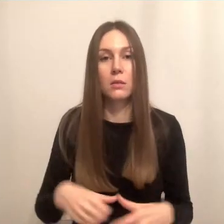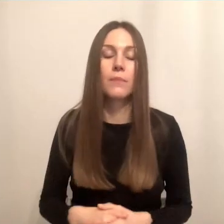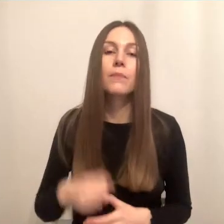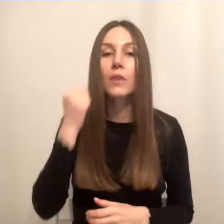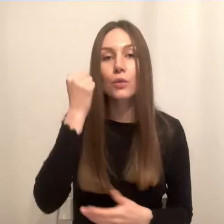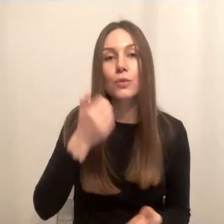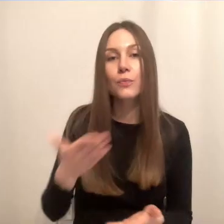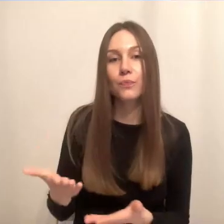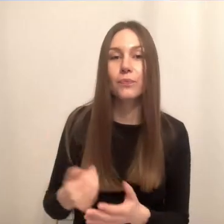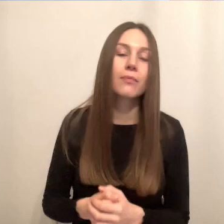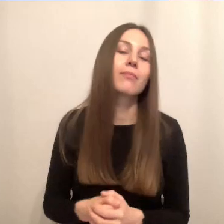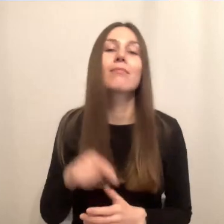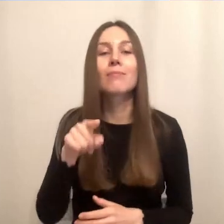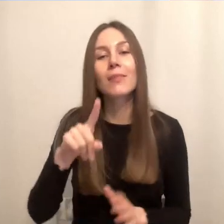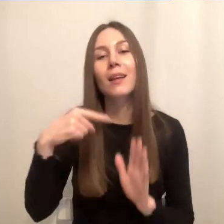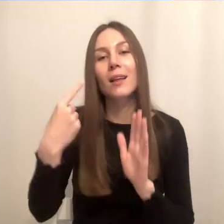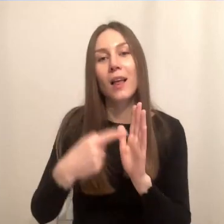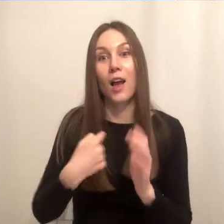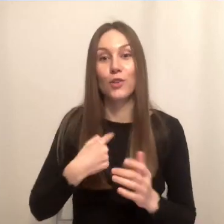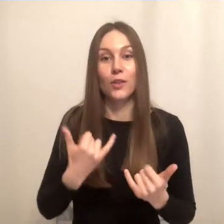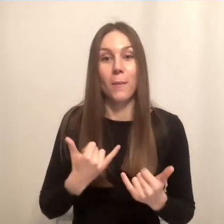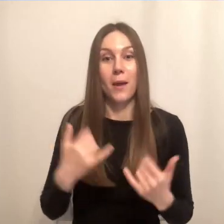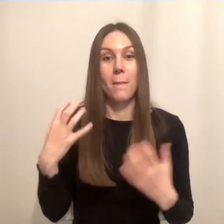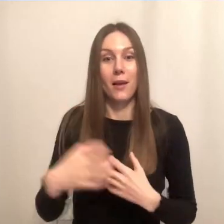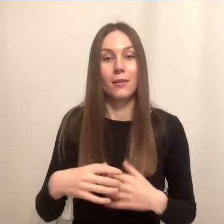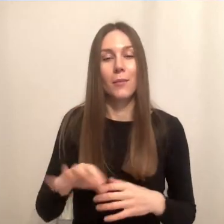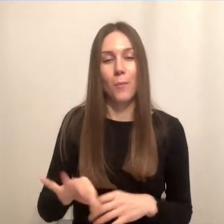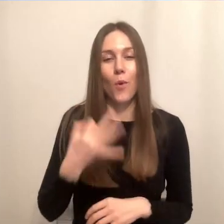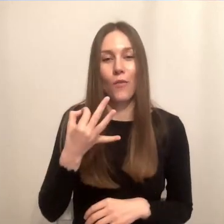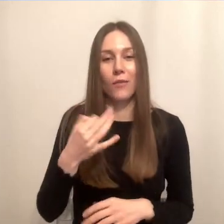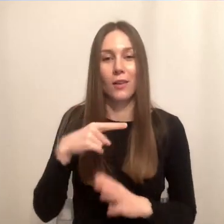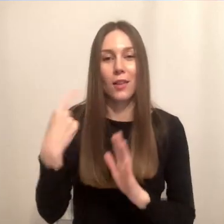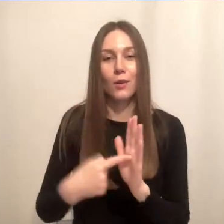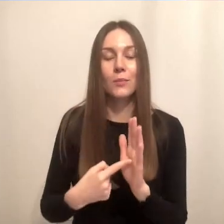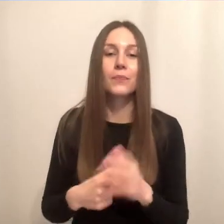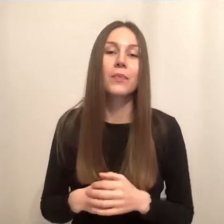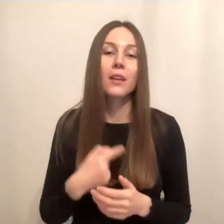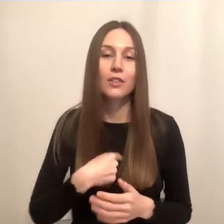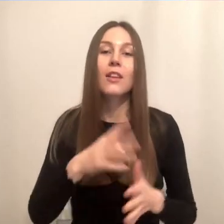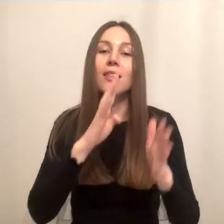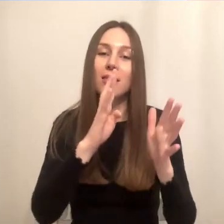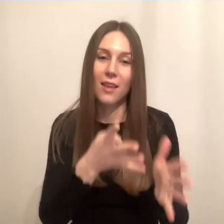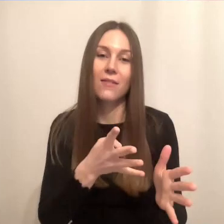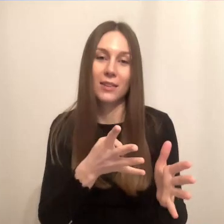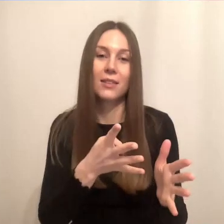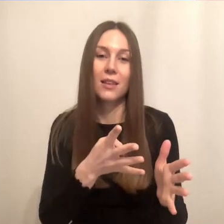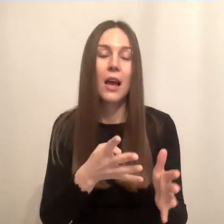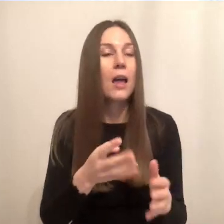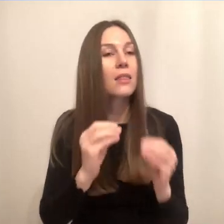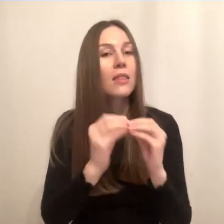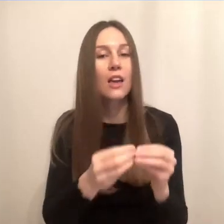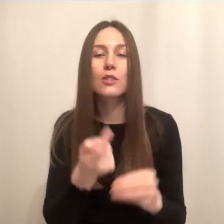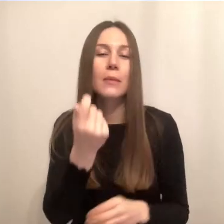Provokuojantis klausimas, kaip šiuo metu esančiam merui, tai gal pradėsiu nuo to, kad parašyčiau 9, nes niekada nerašau 10, o kodėl